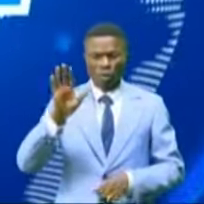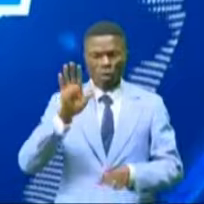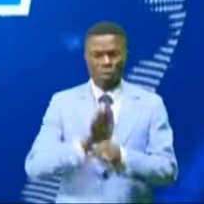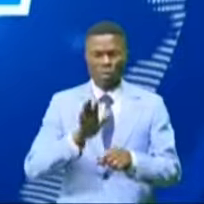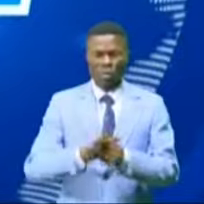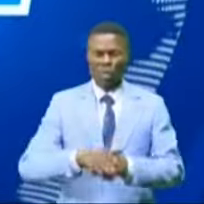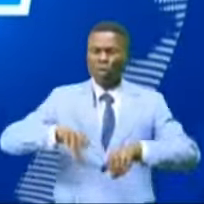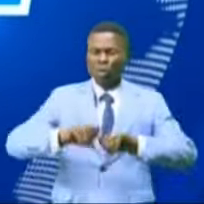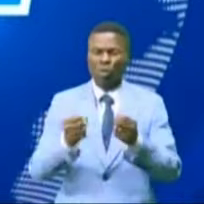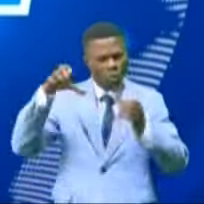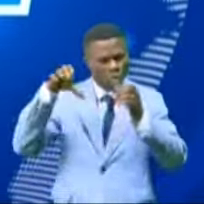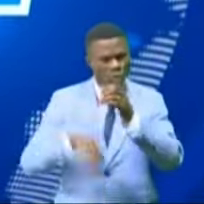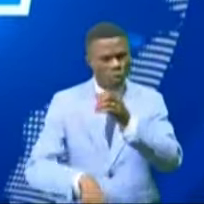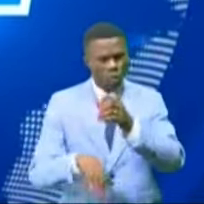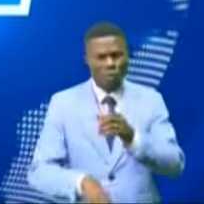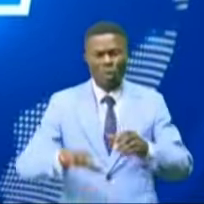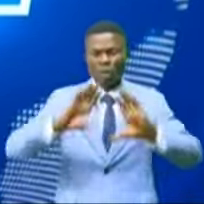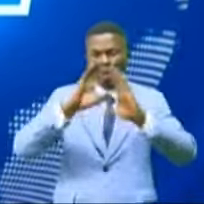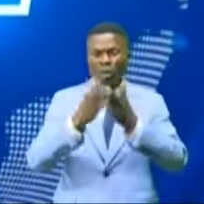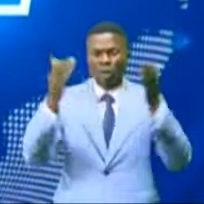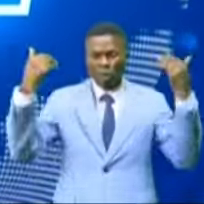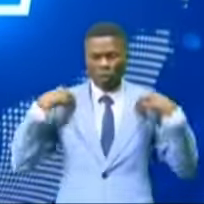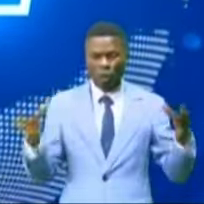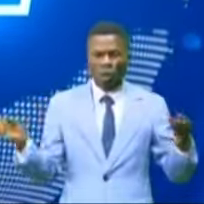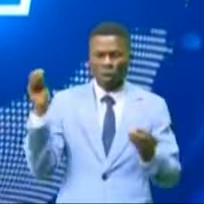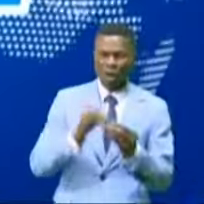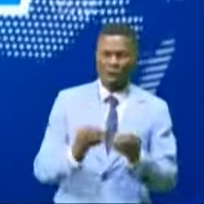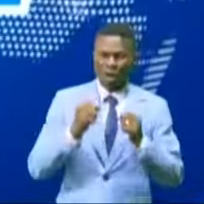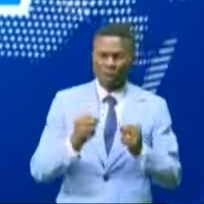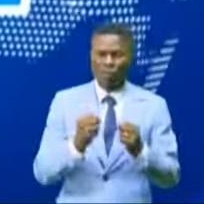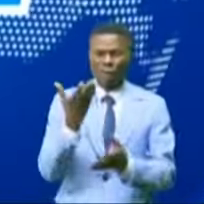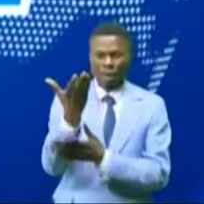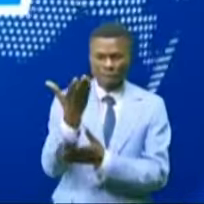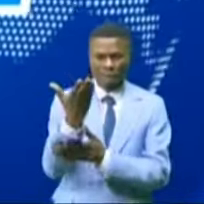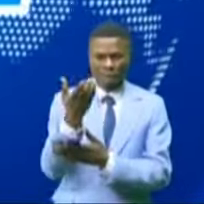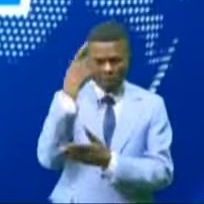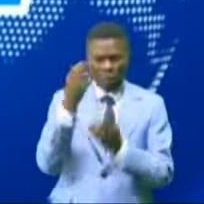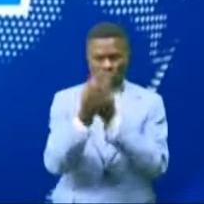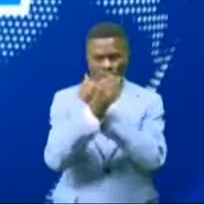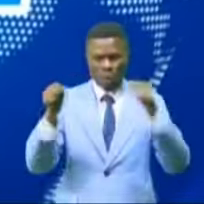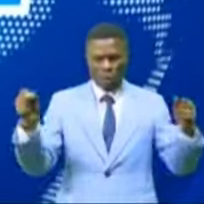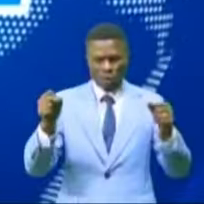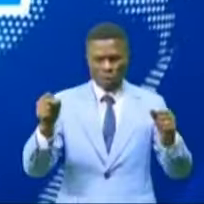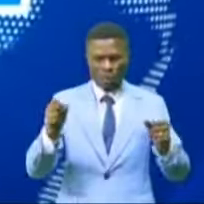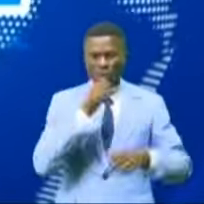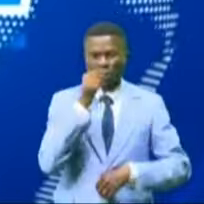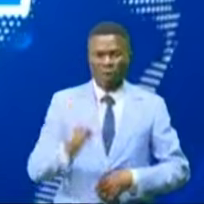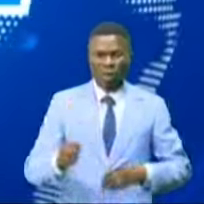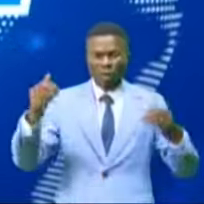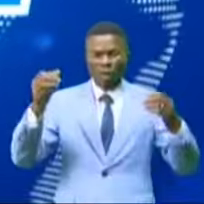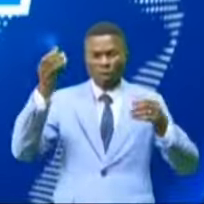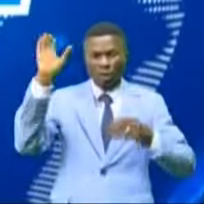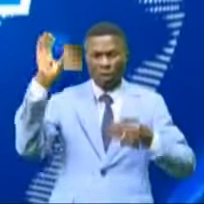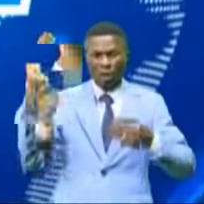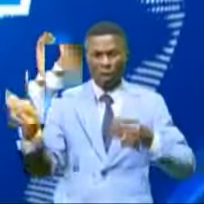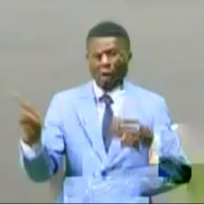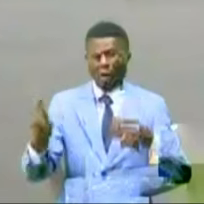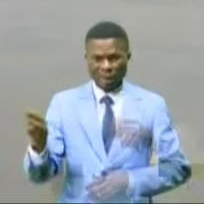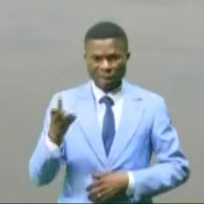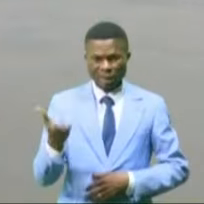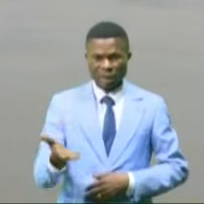leaders du coin sont invités à unir leur énergie pour un plaidoyer puissant afin de sauver l'ancien chef-lieu du district du